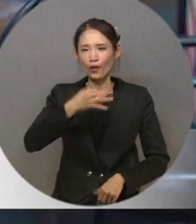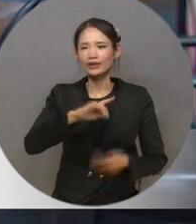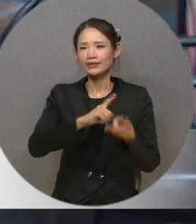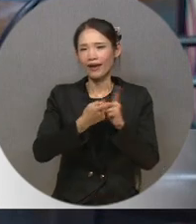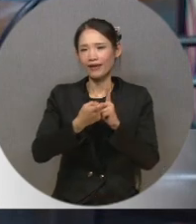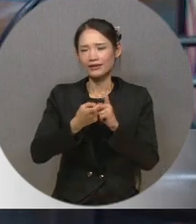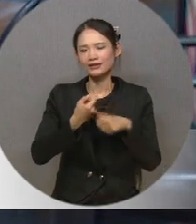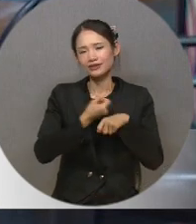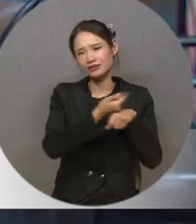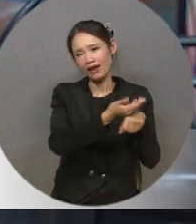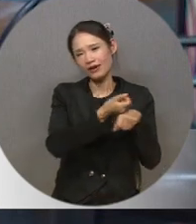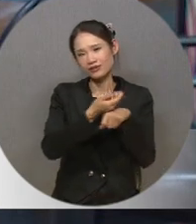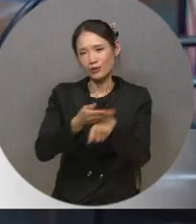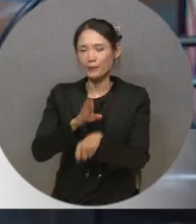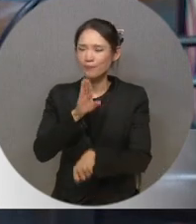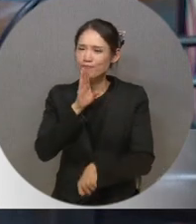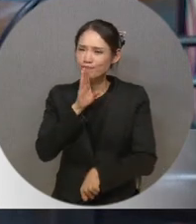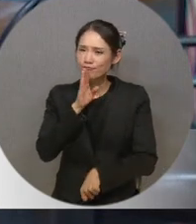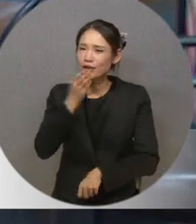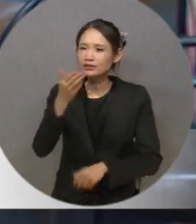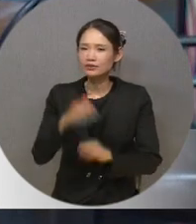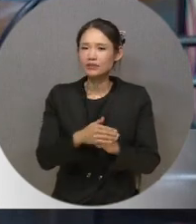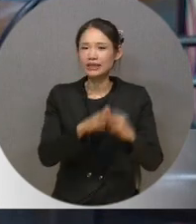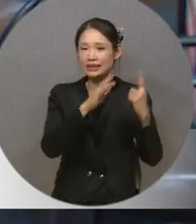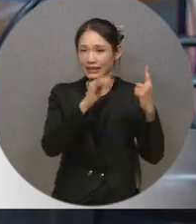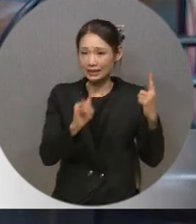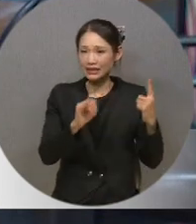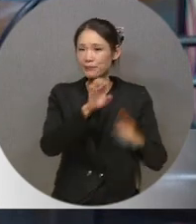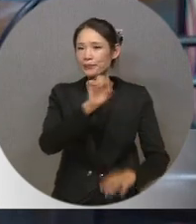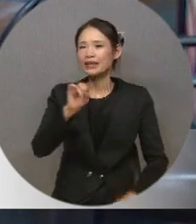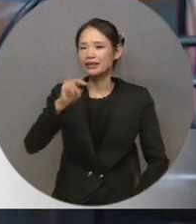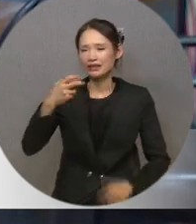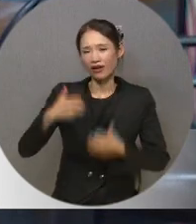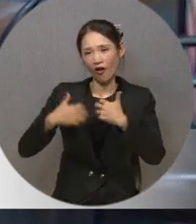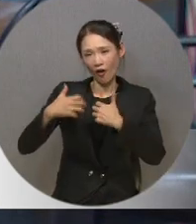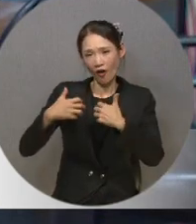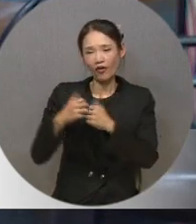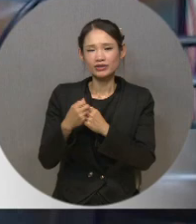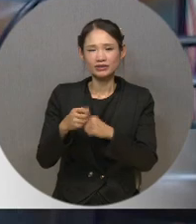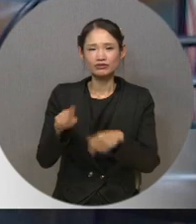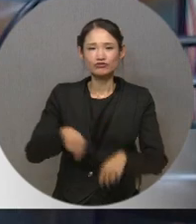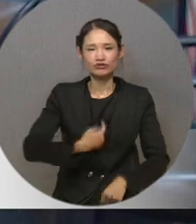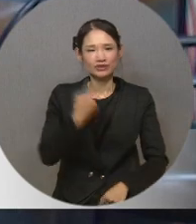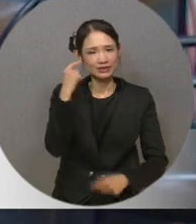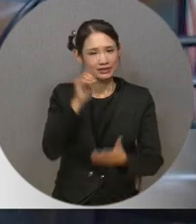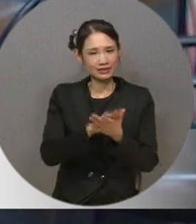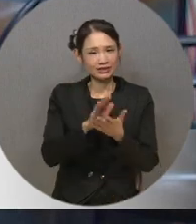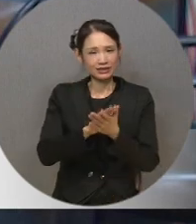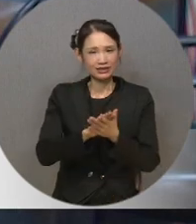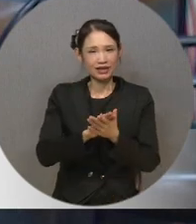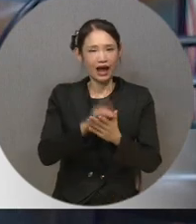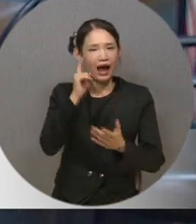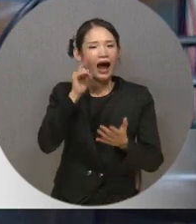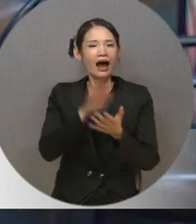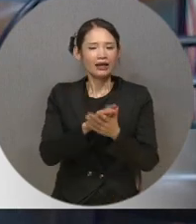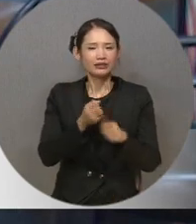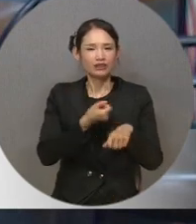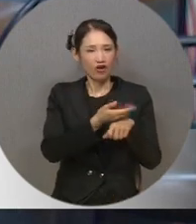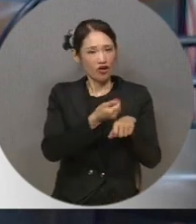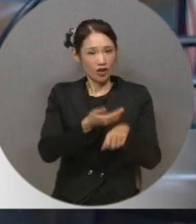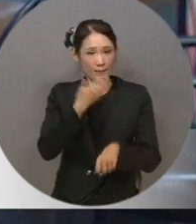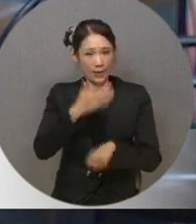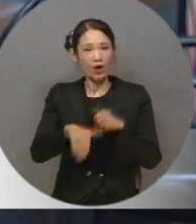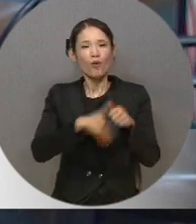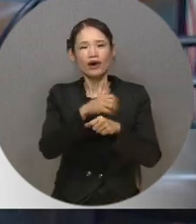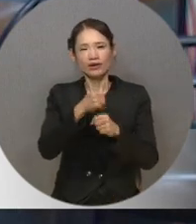있는데요. 하지만 1인 미디어 등장으로 우리의 소리를 우리 스스로가 능동적으로 전할 수 있는 환경이